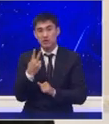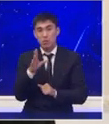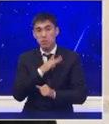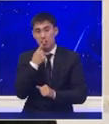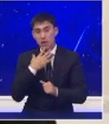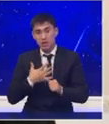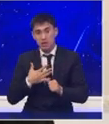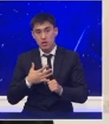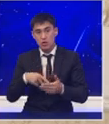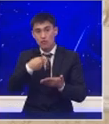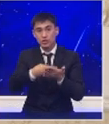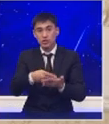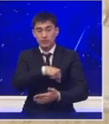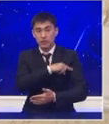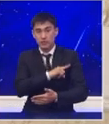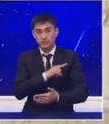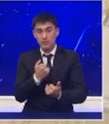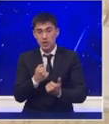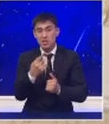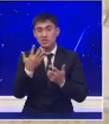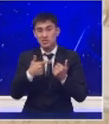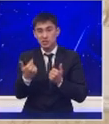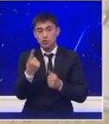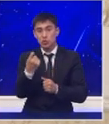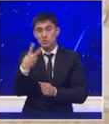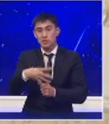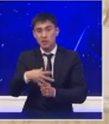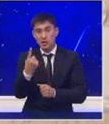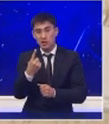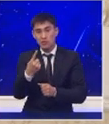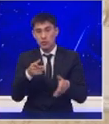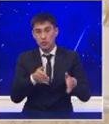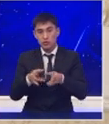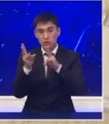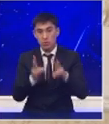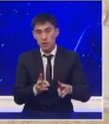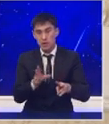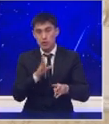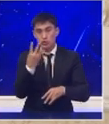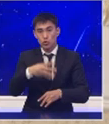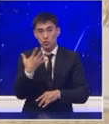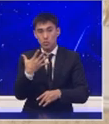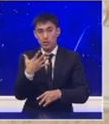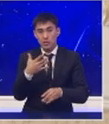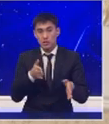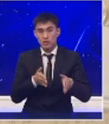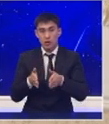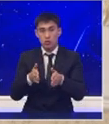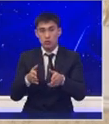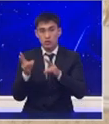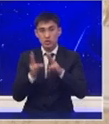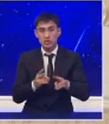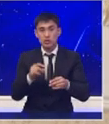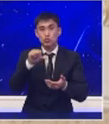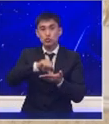получили ранения и увечья. Среди вот этих 151 дорожно-транспортного происшествия 45 дорожно-транспортных происшествий